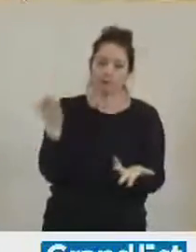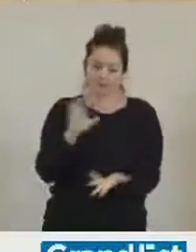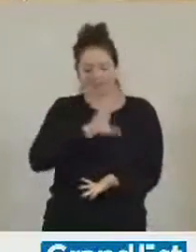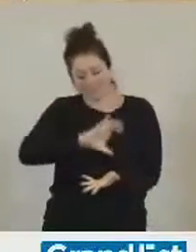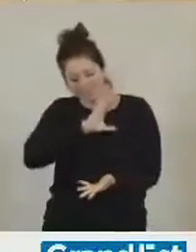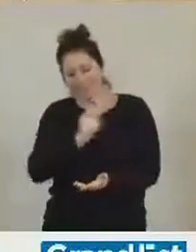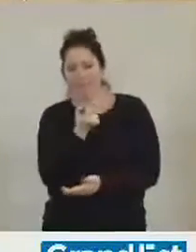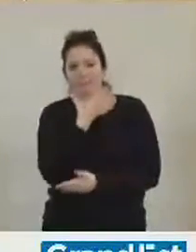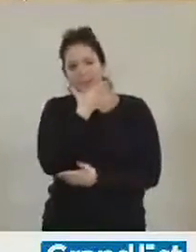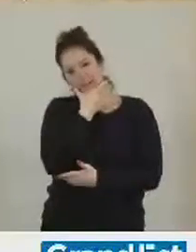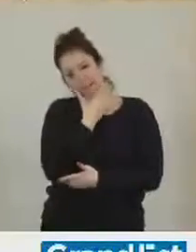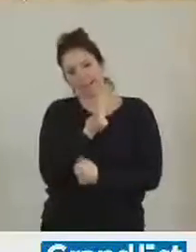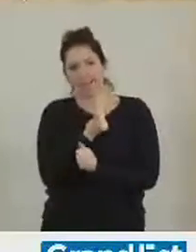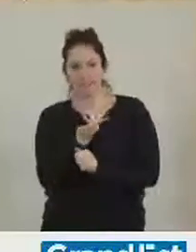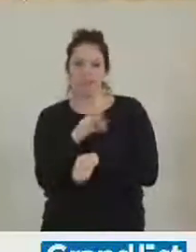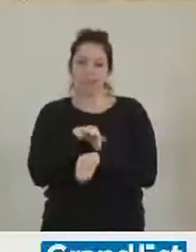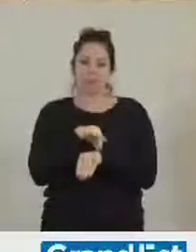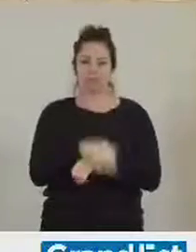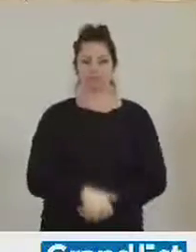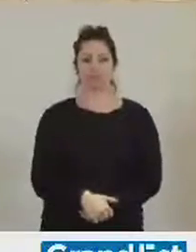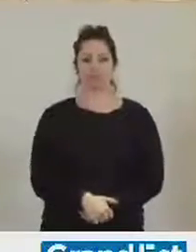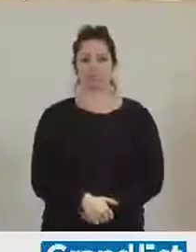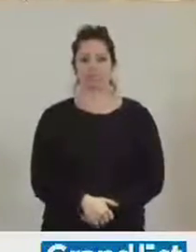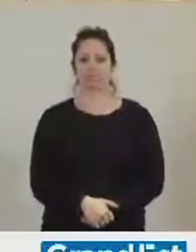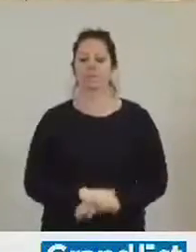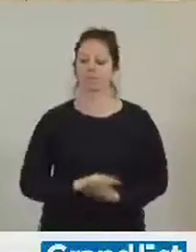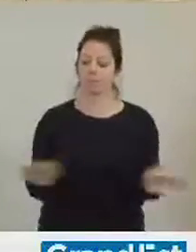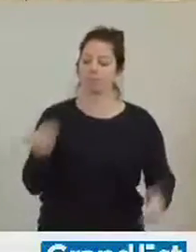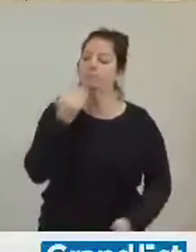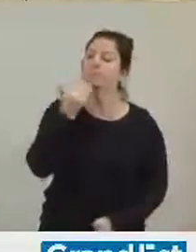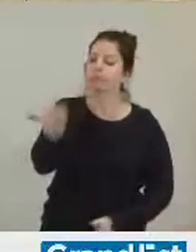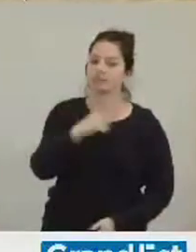quelques minutes. Tout d'abord, vous remercier, Monsieur le Président, parce que...